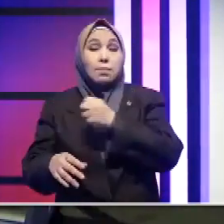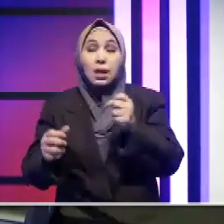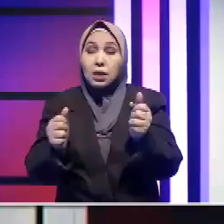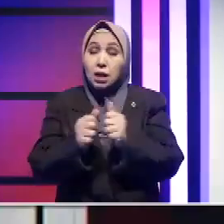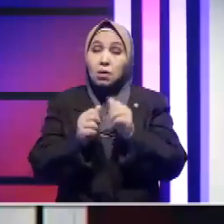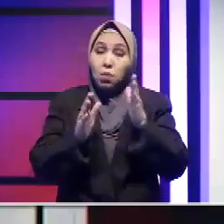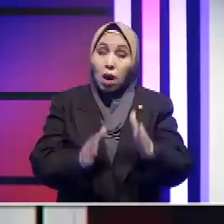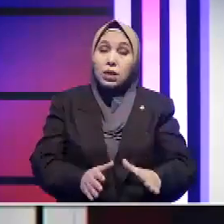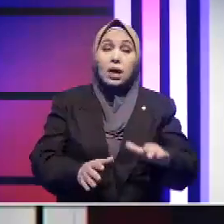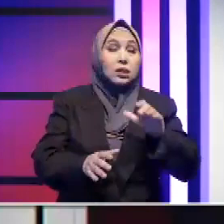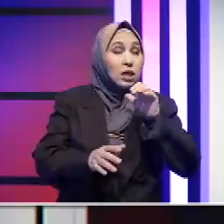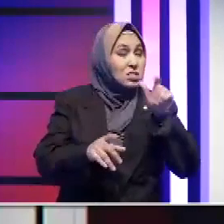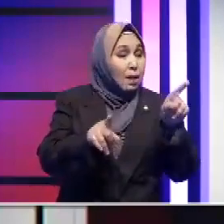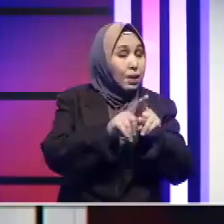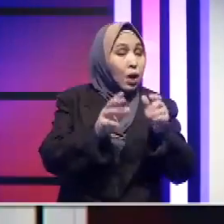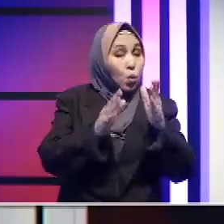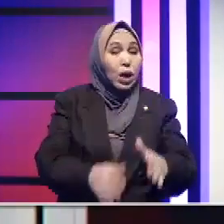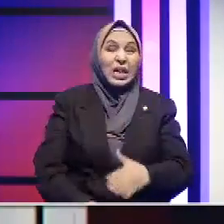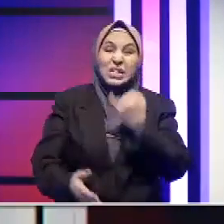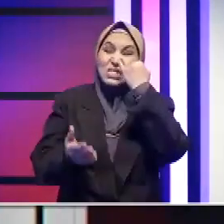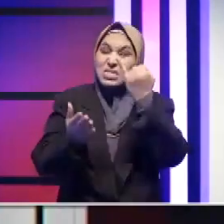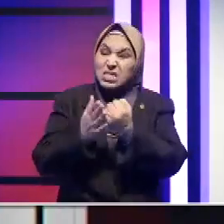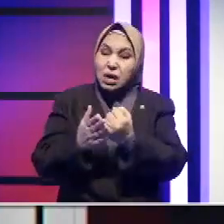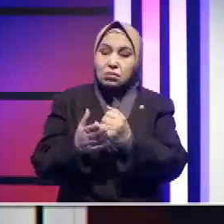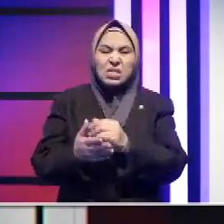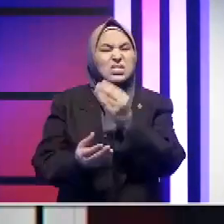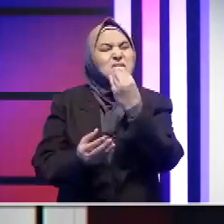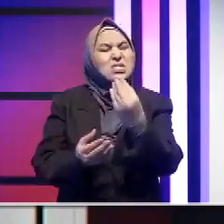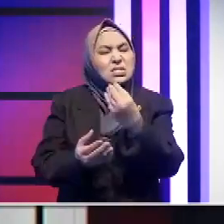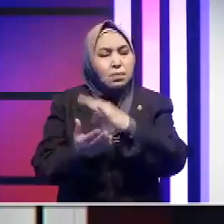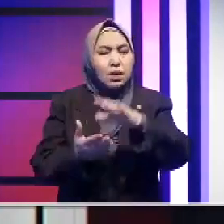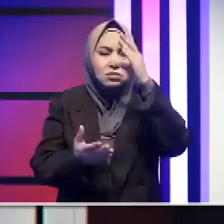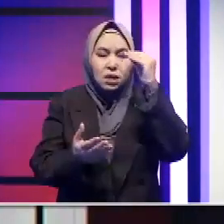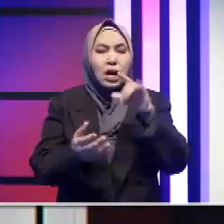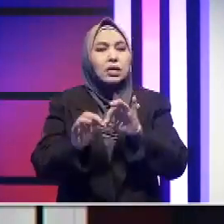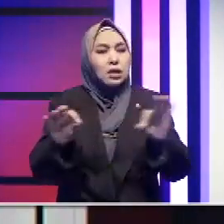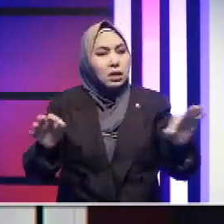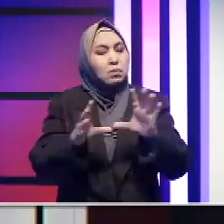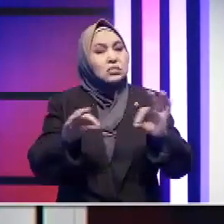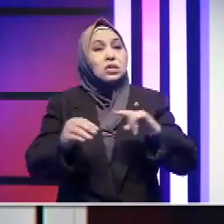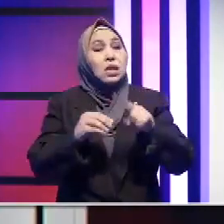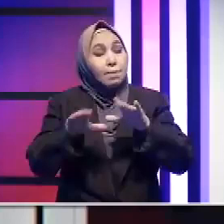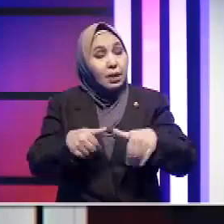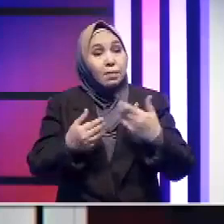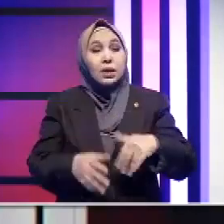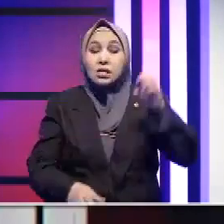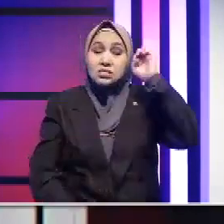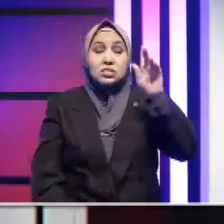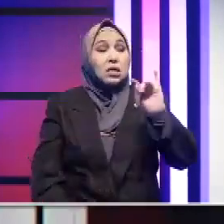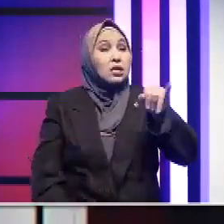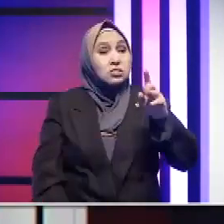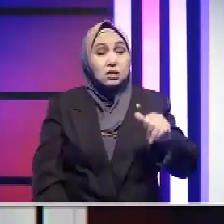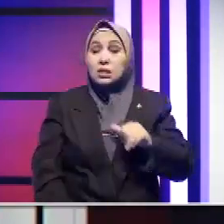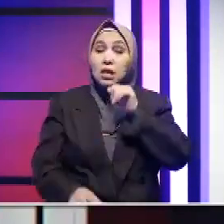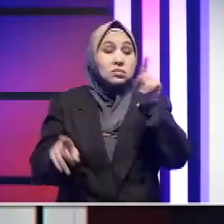berbuat kejahatan hanya sedikit sekali pengajaran yang kamu ambil Sundanya ayat ini saatnya menceritakan tentang bagaimana jyrki tadi